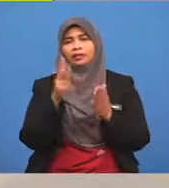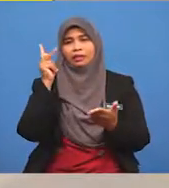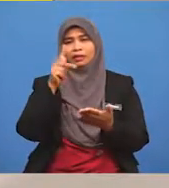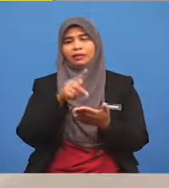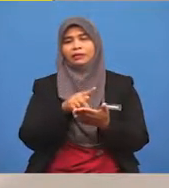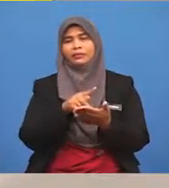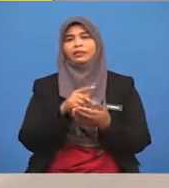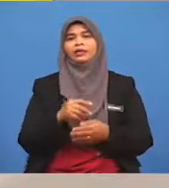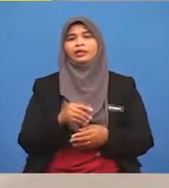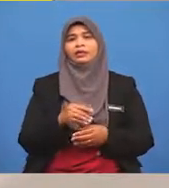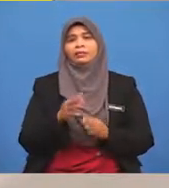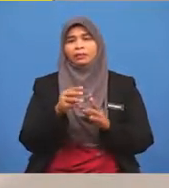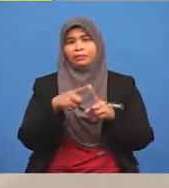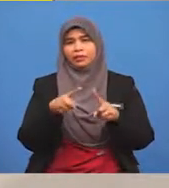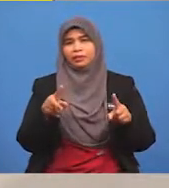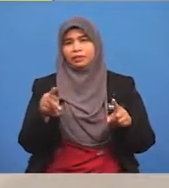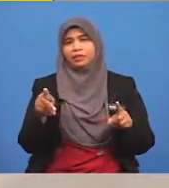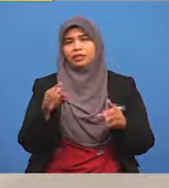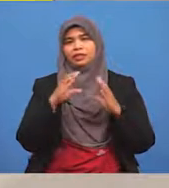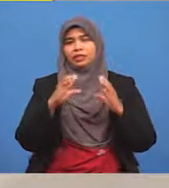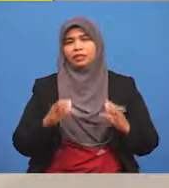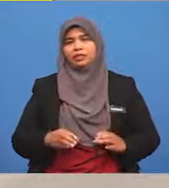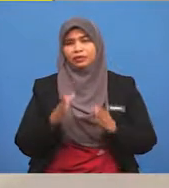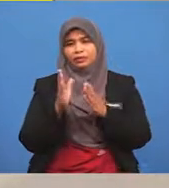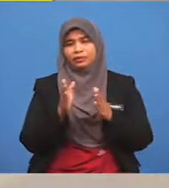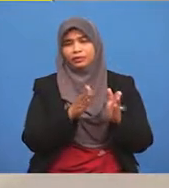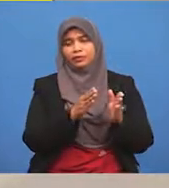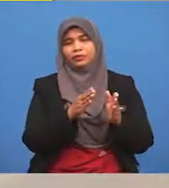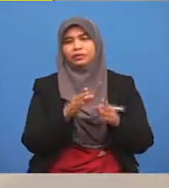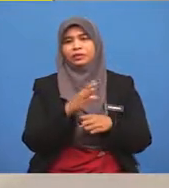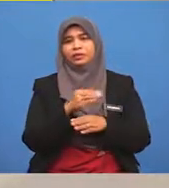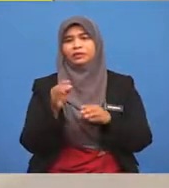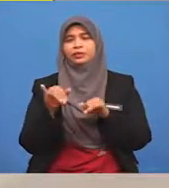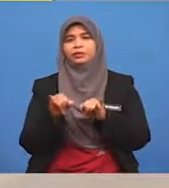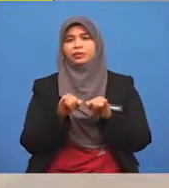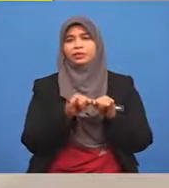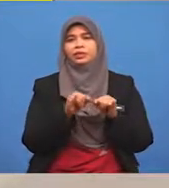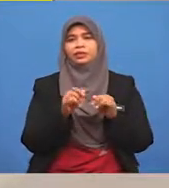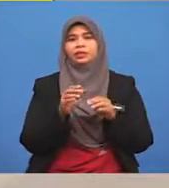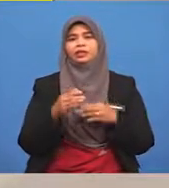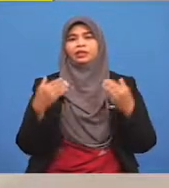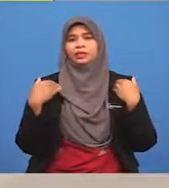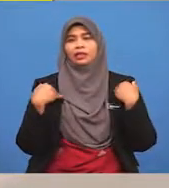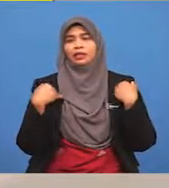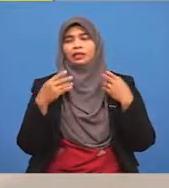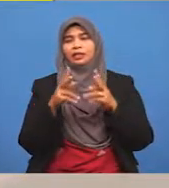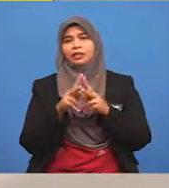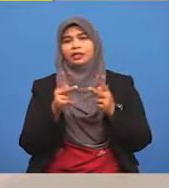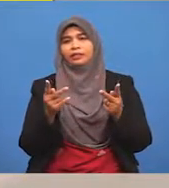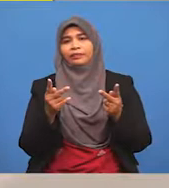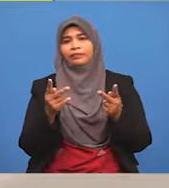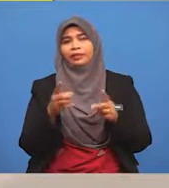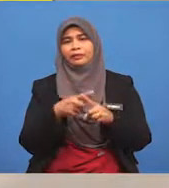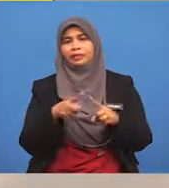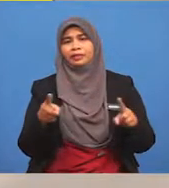Membezakan metod penyusunan beserta kandungan kitab. Membezakan